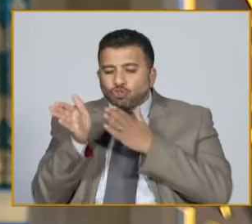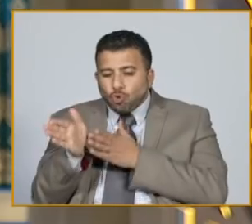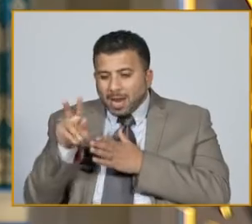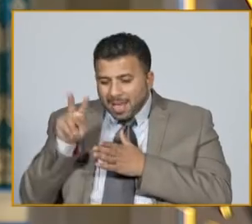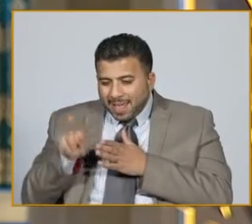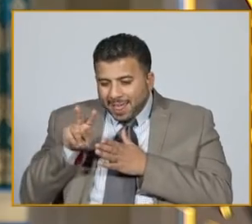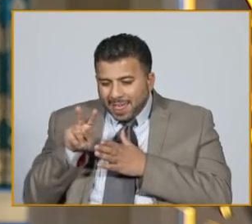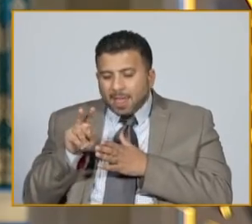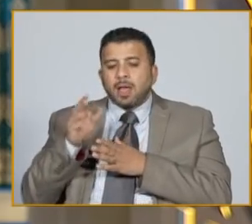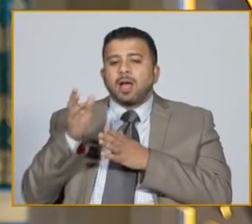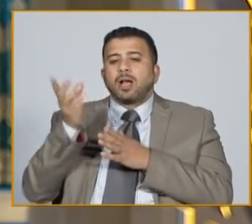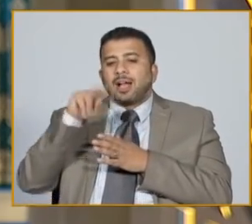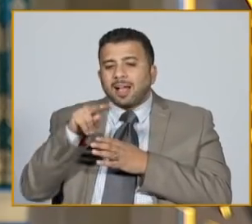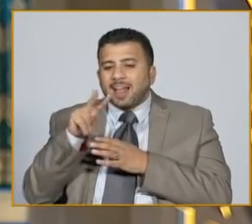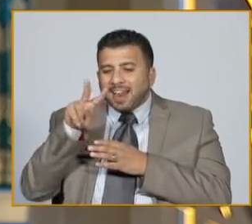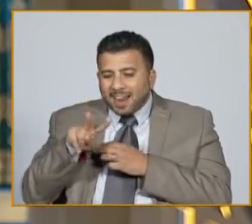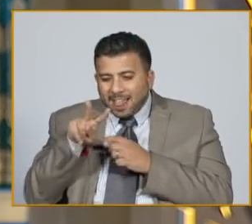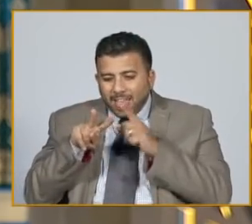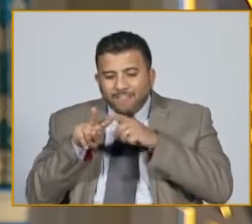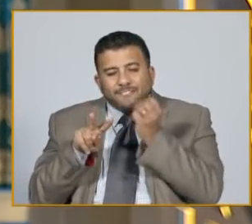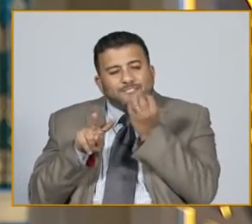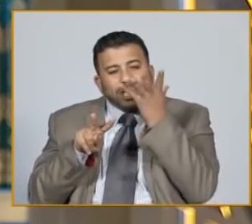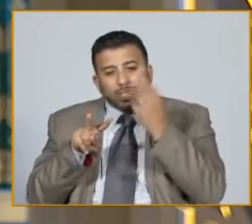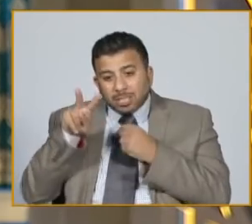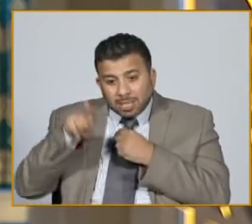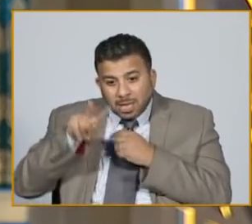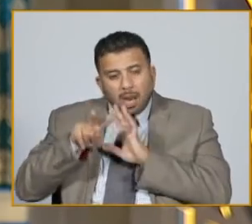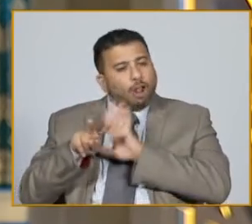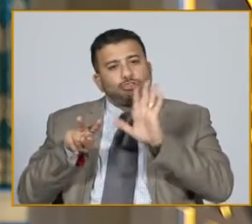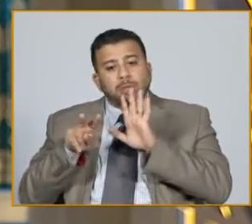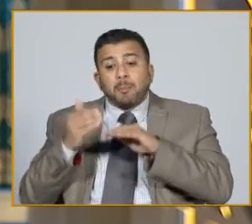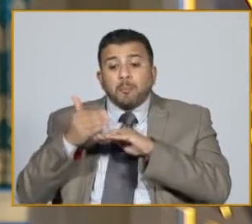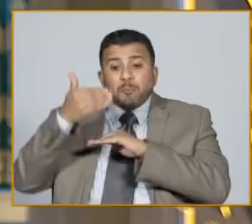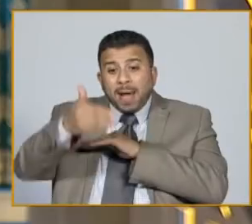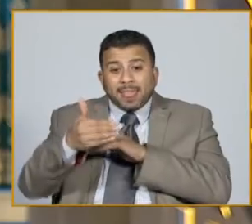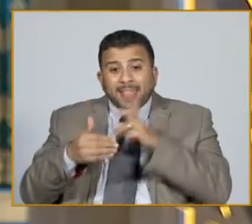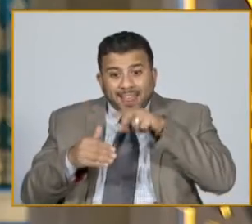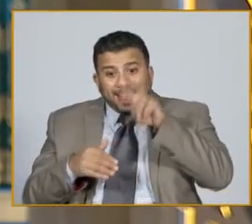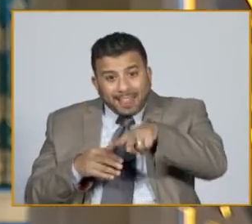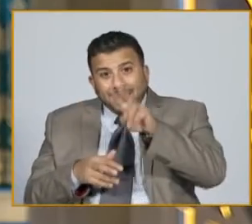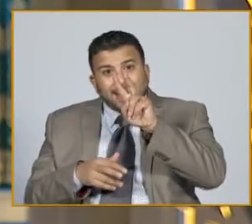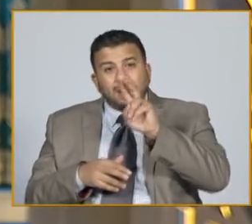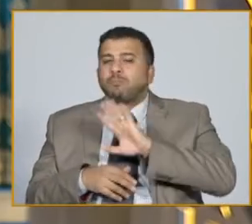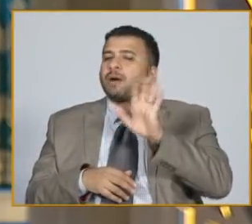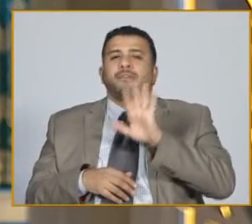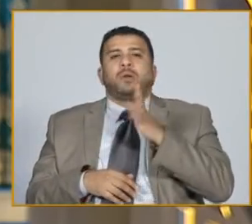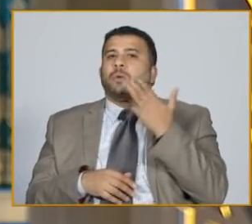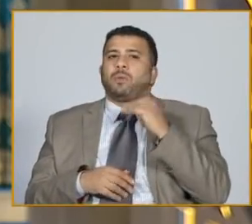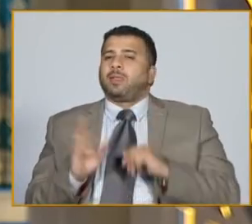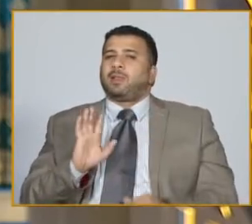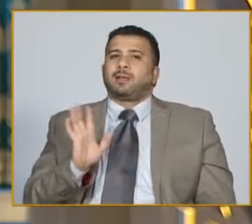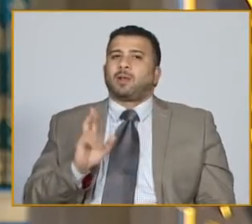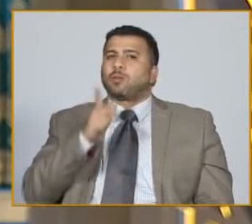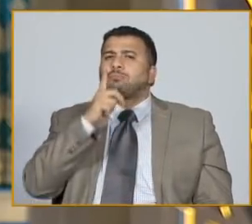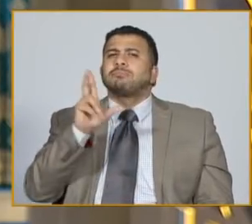بعد الفجر وبعد العصر ما يجوز النفل المطلق، لكن يجوز قضاء الفوائت مثل الفريضة، نسيتي